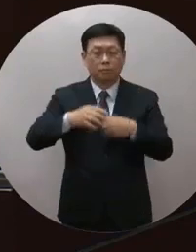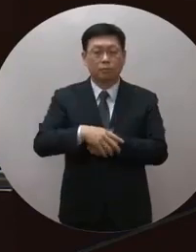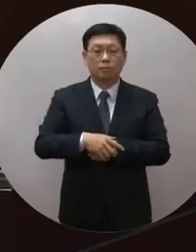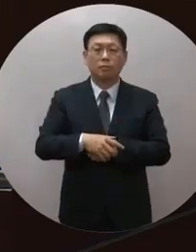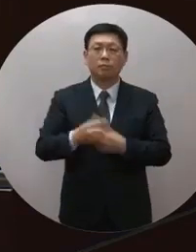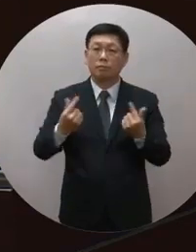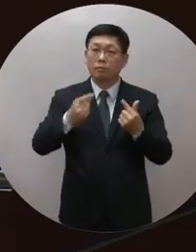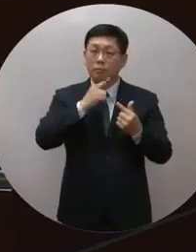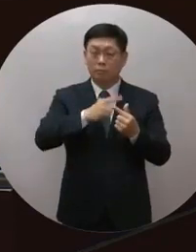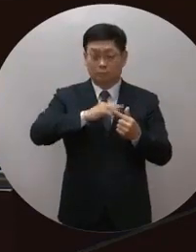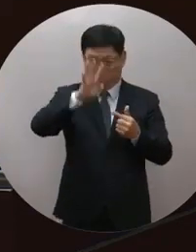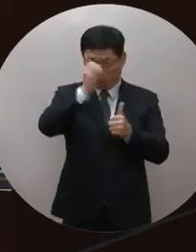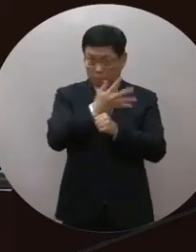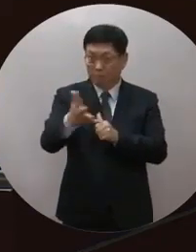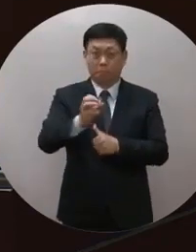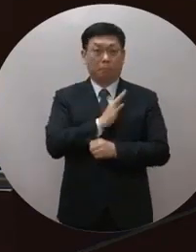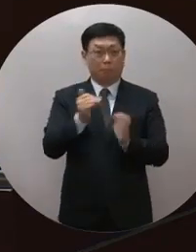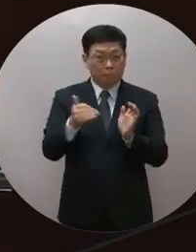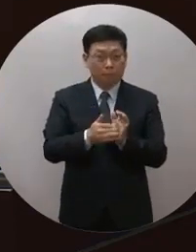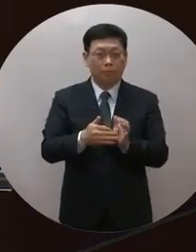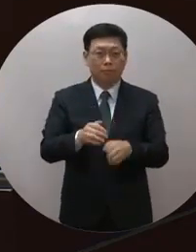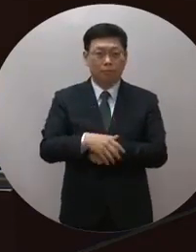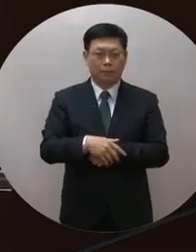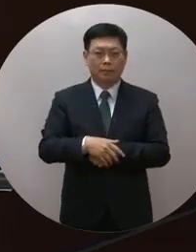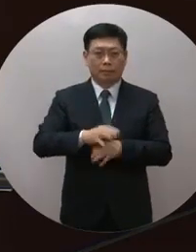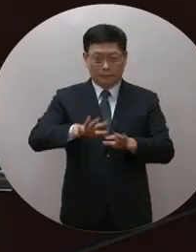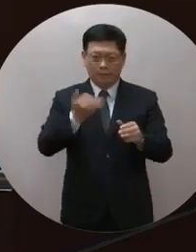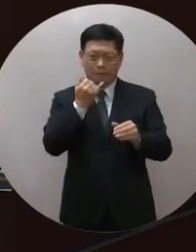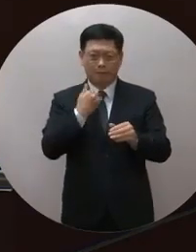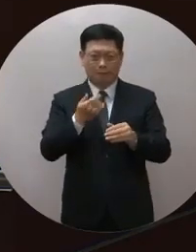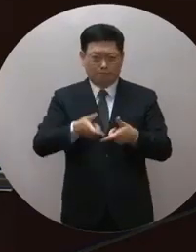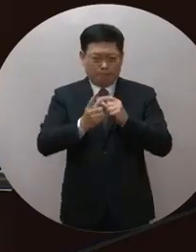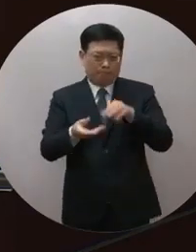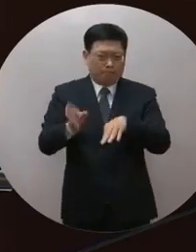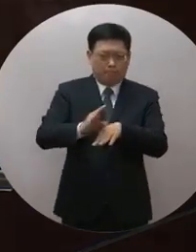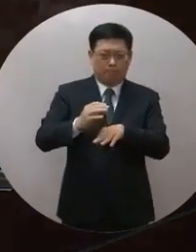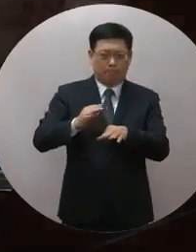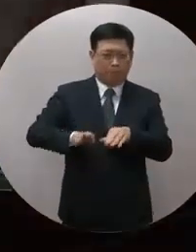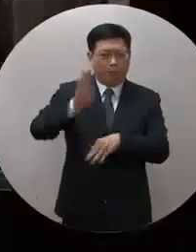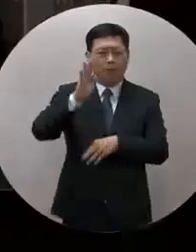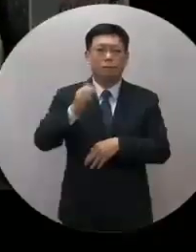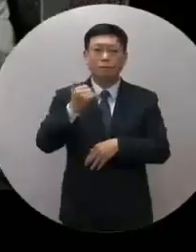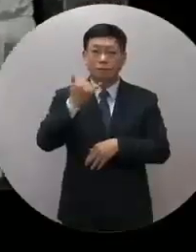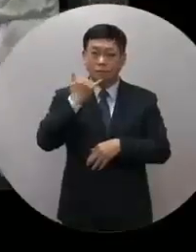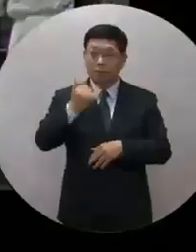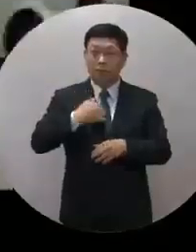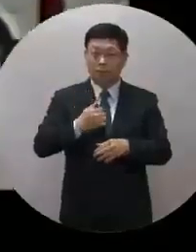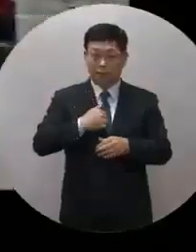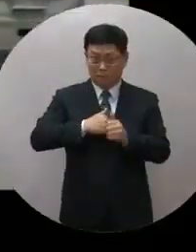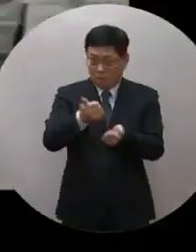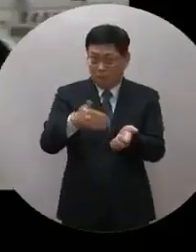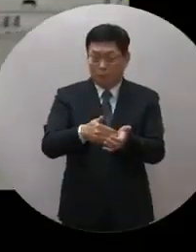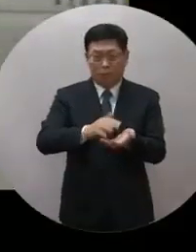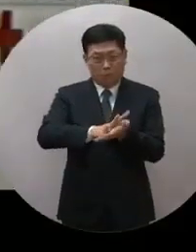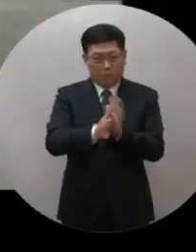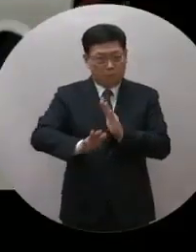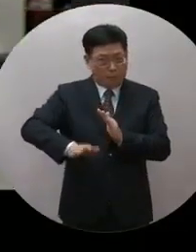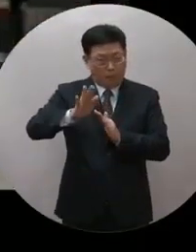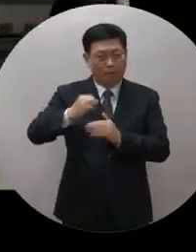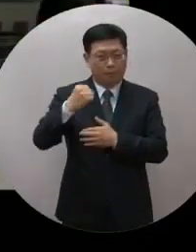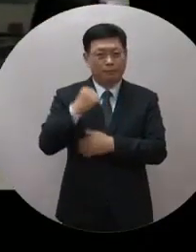情结束后，我们希望怕等秋谷点得用，经此一役，台湾变得更强更